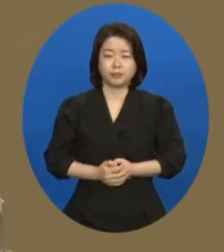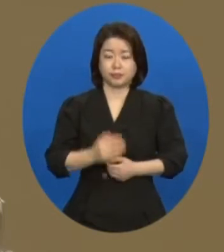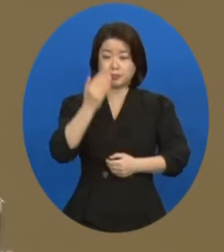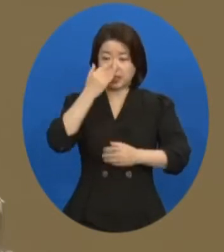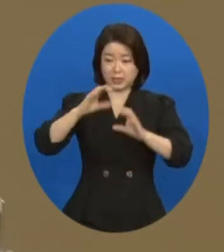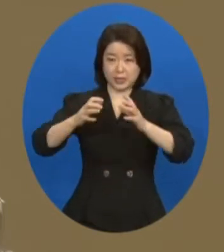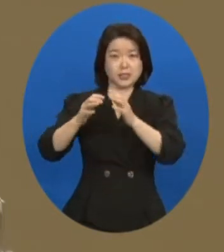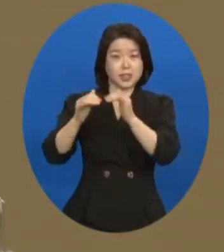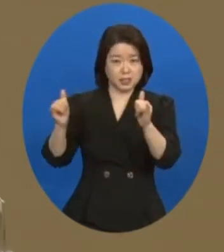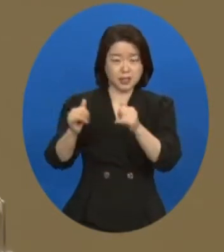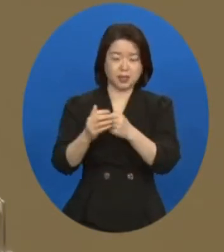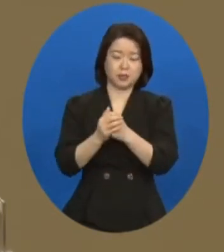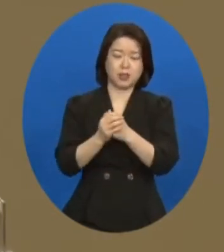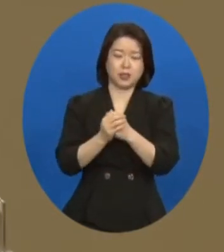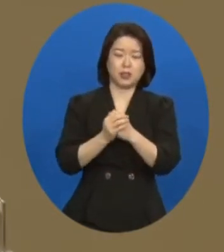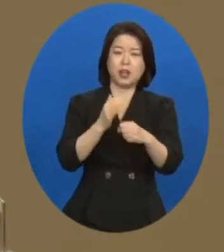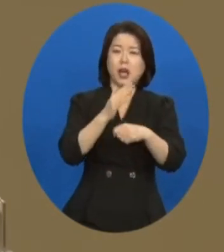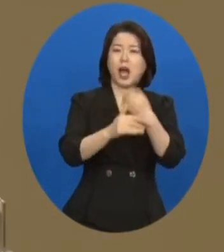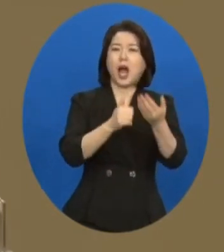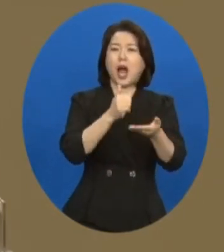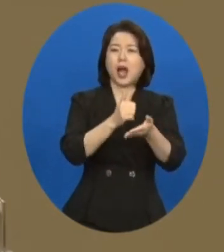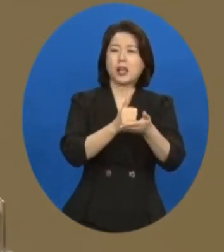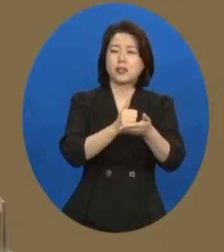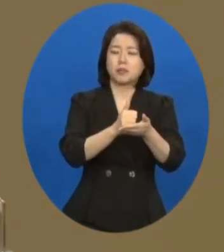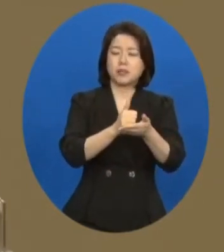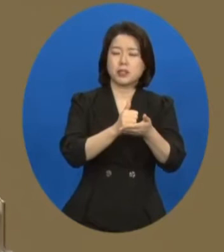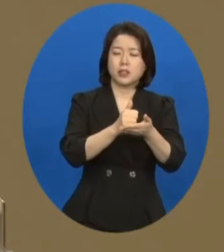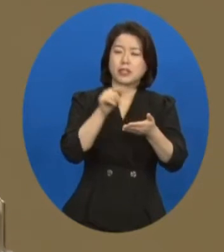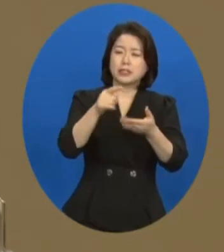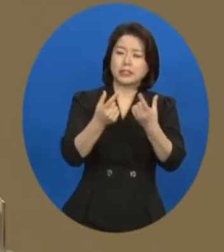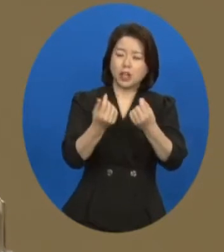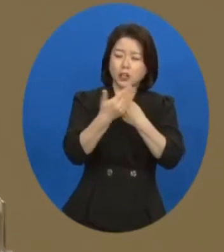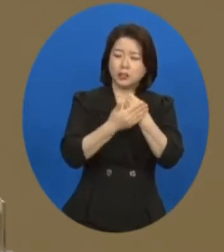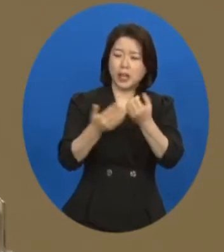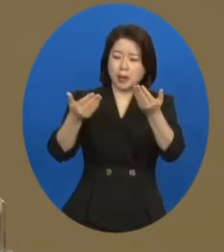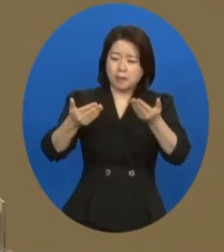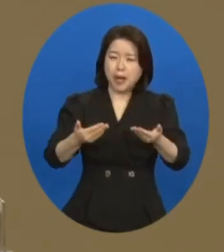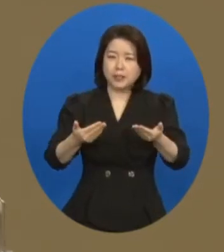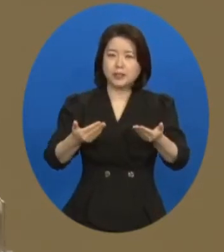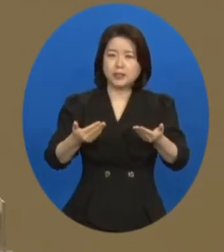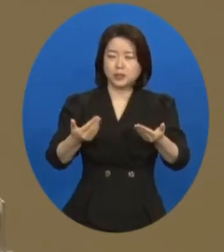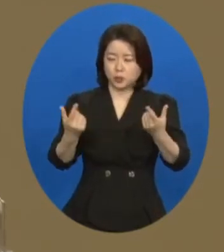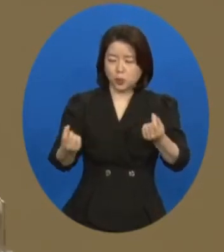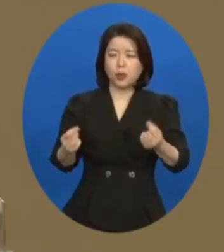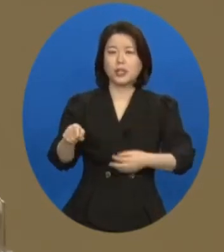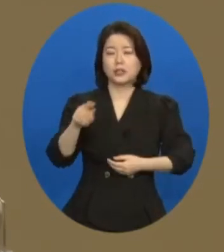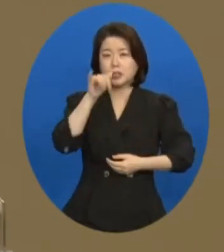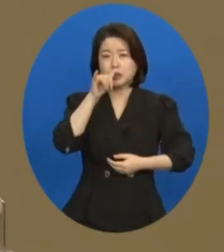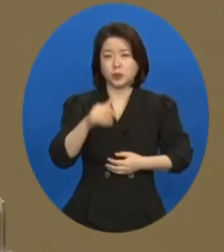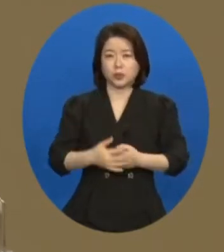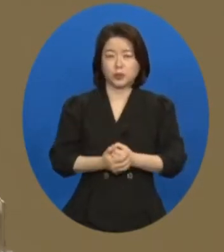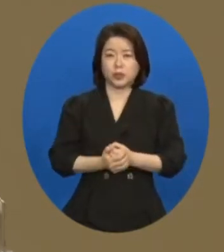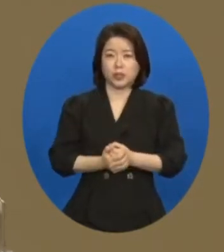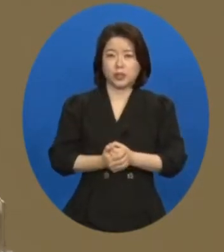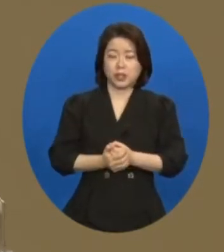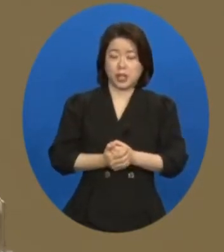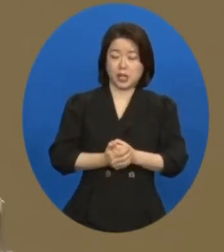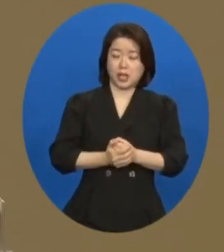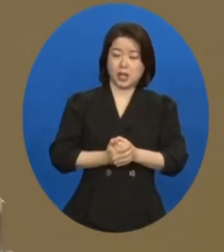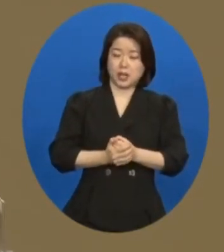백성들이 하나님의 그런 의뢰를 받은 백성 이기 때문입니다 하나님께서 이스라엘